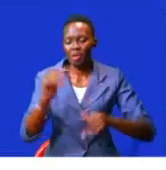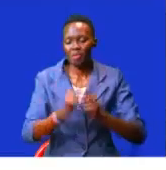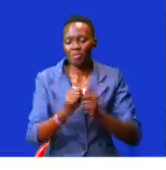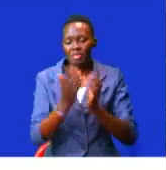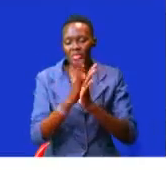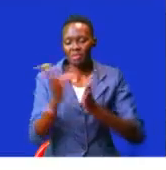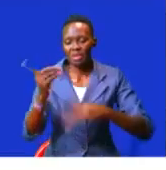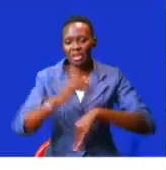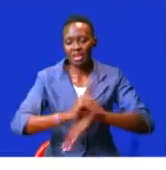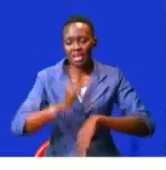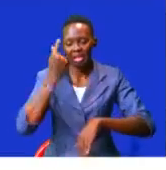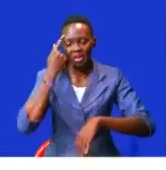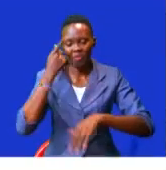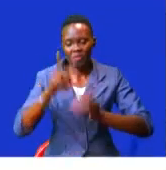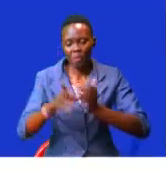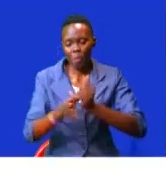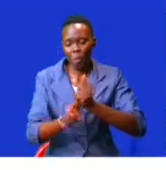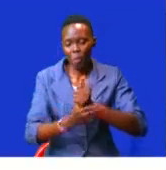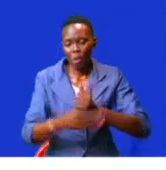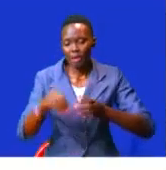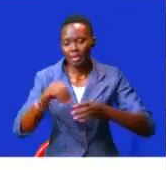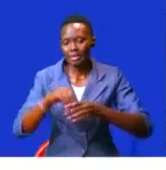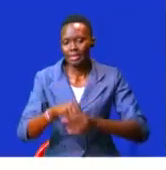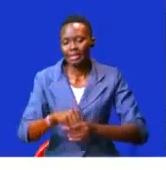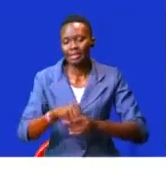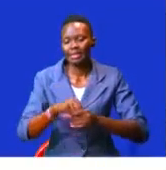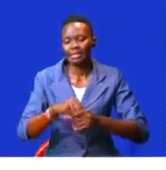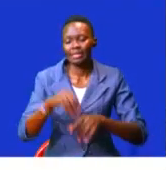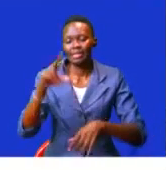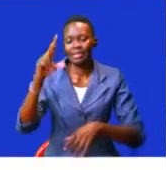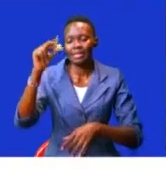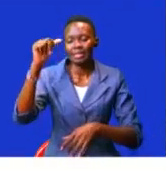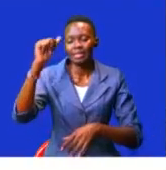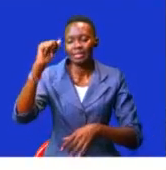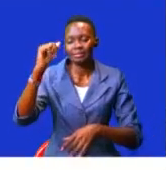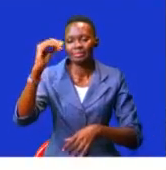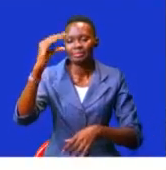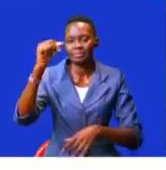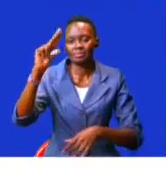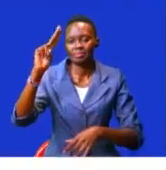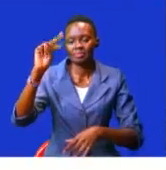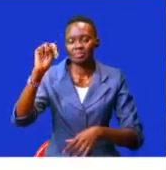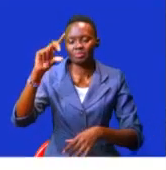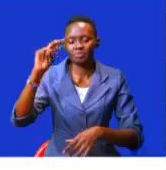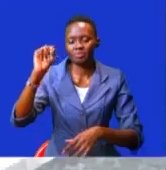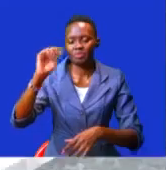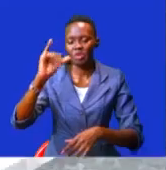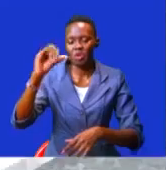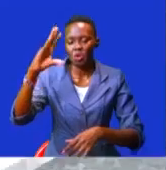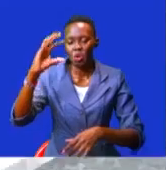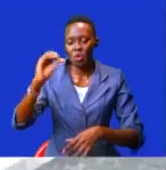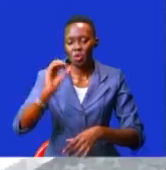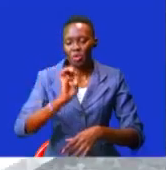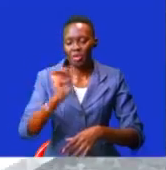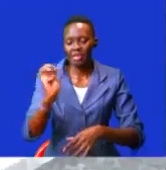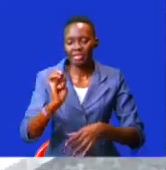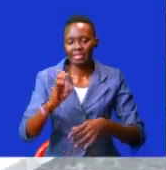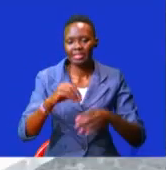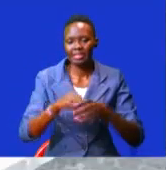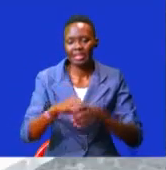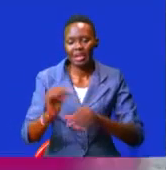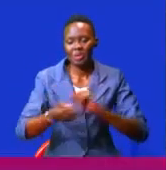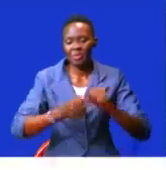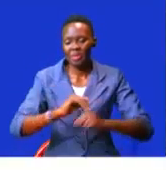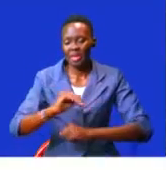rech, nyasi ma bende ne obagi e sub kaunti nero mar Achuonyo East ma bende en kar chung' od bura nero ma Kabondo Kasipul e kaunti nero ma